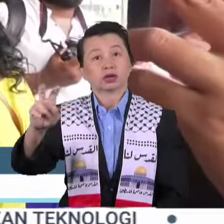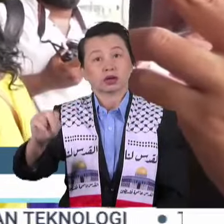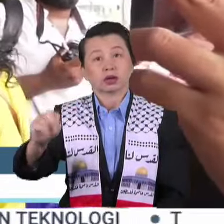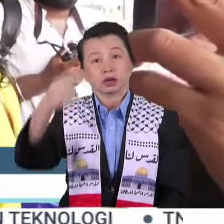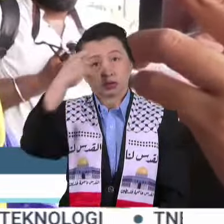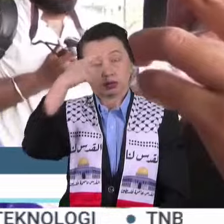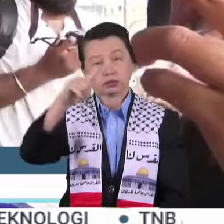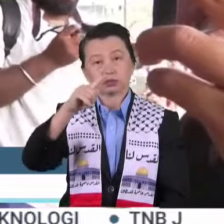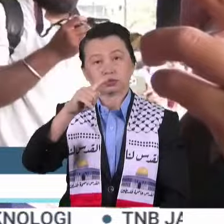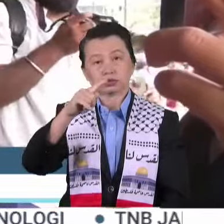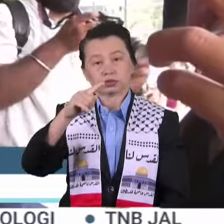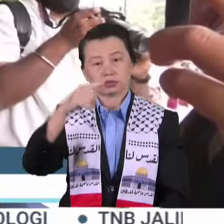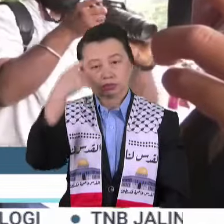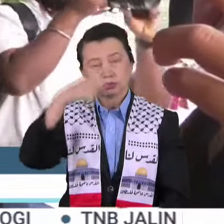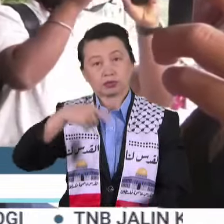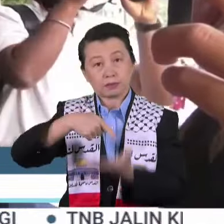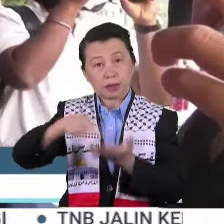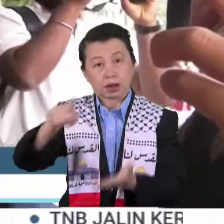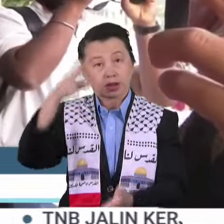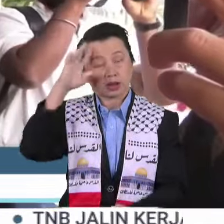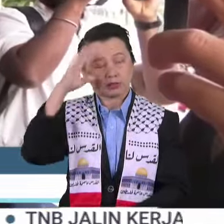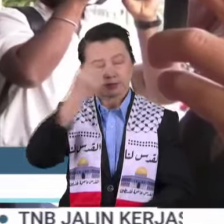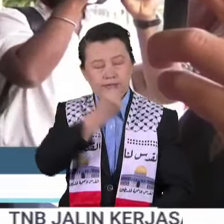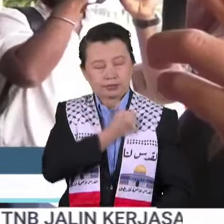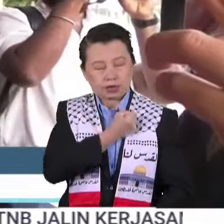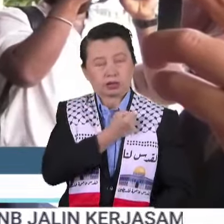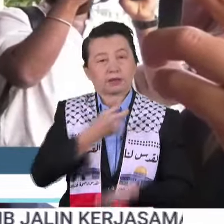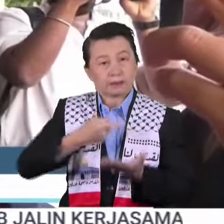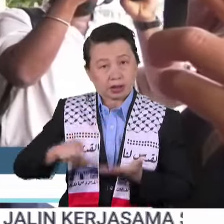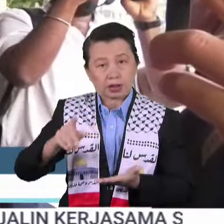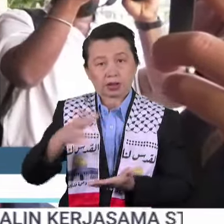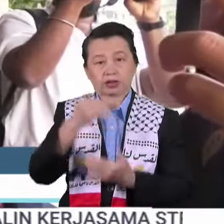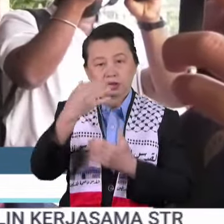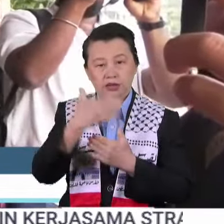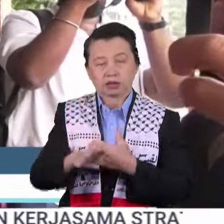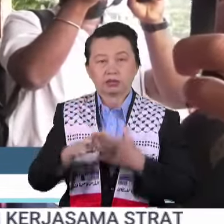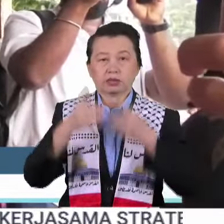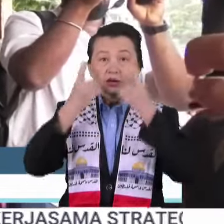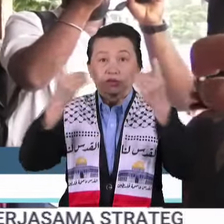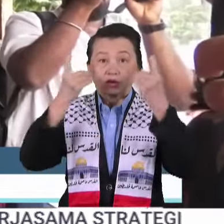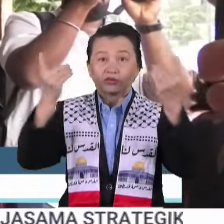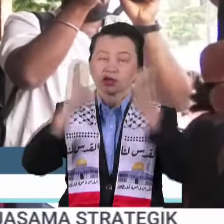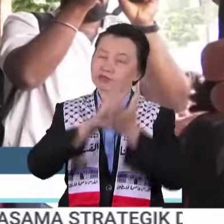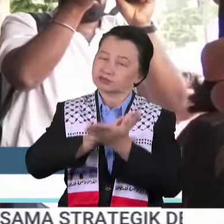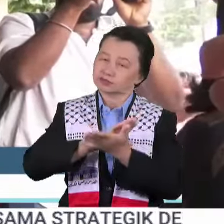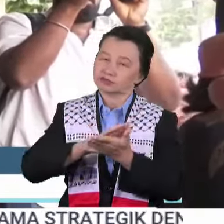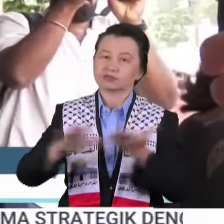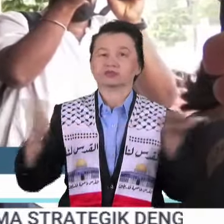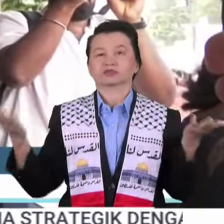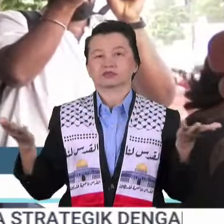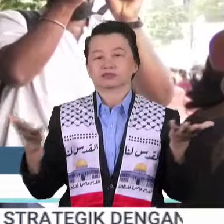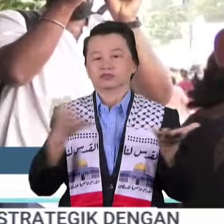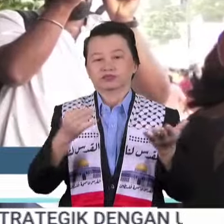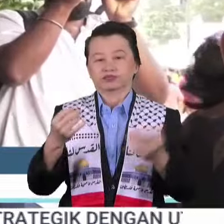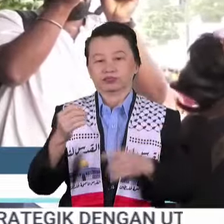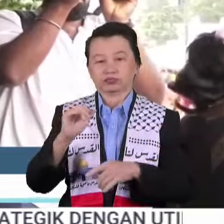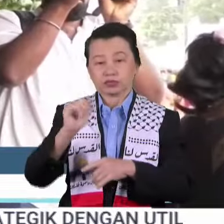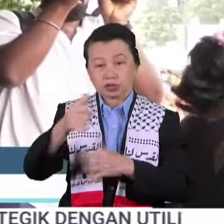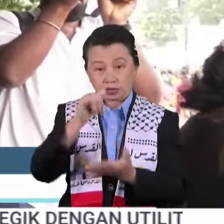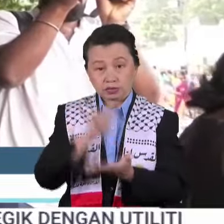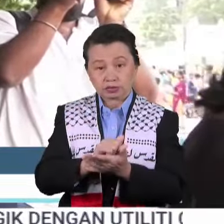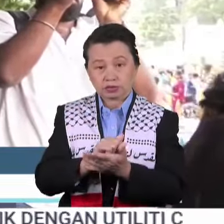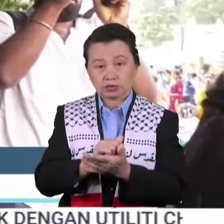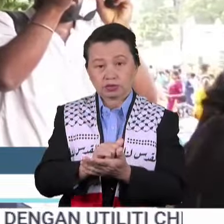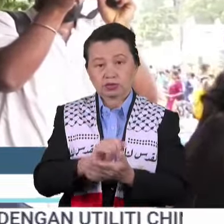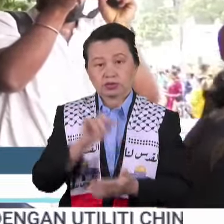untuk menunaikan nazar dan lepaskan dosa lah. Apa yang untuk hari itu memang